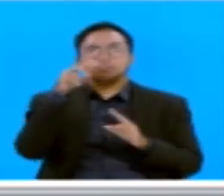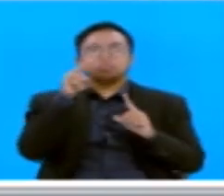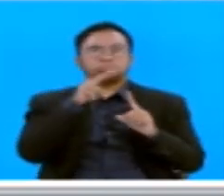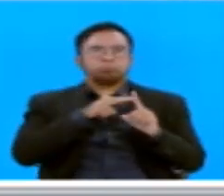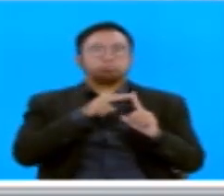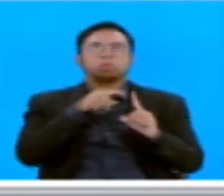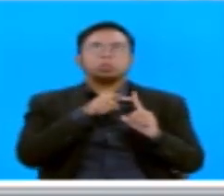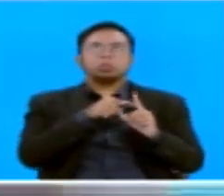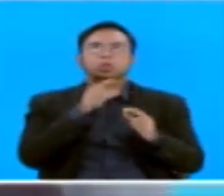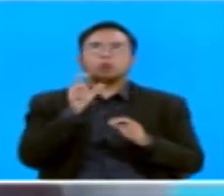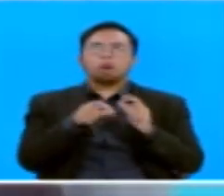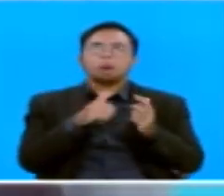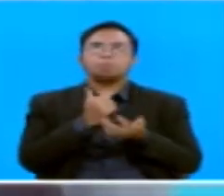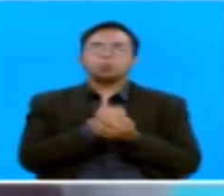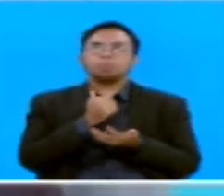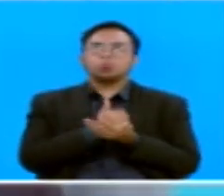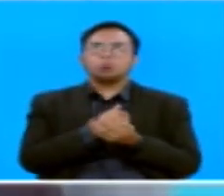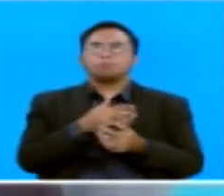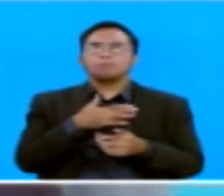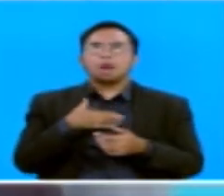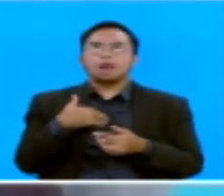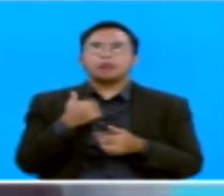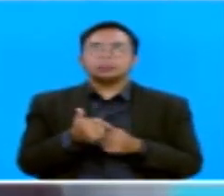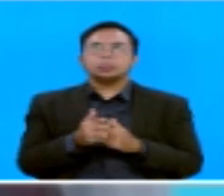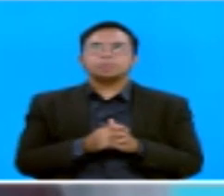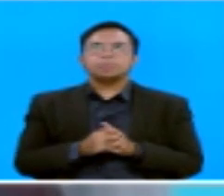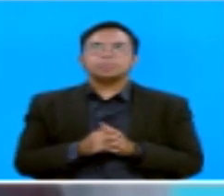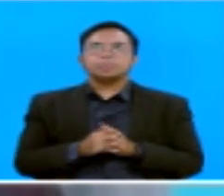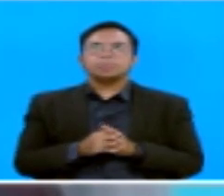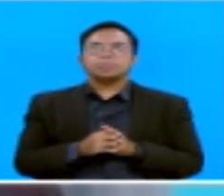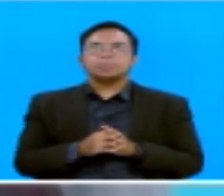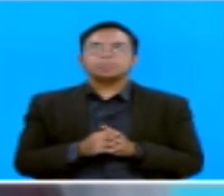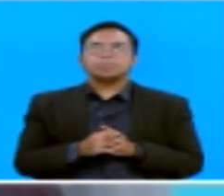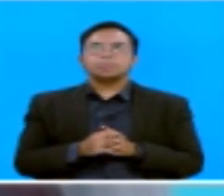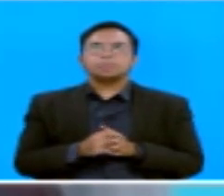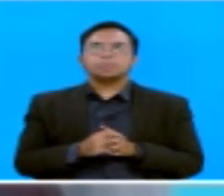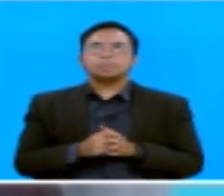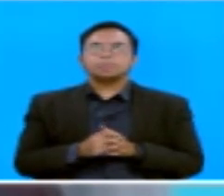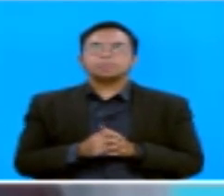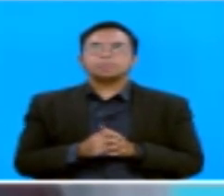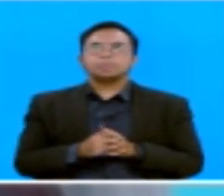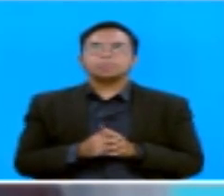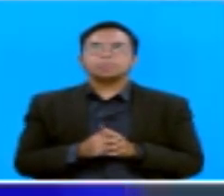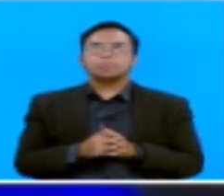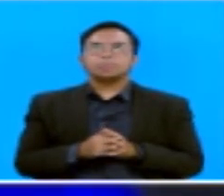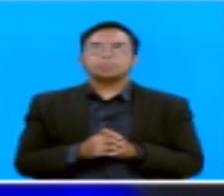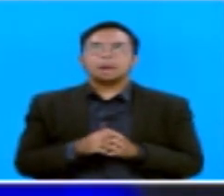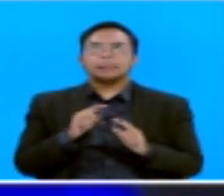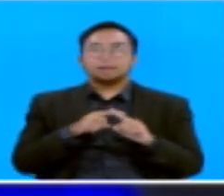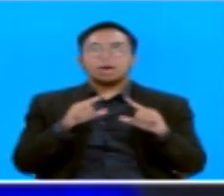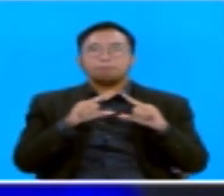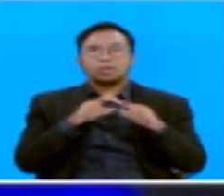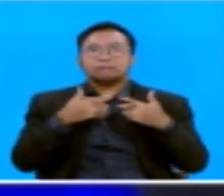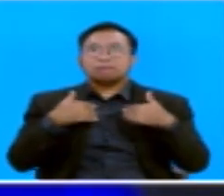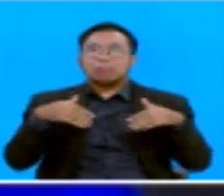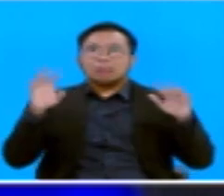benar-benar orang yang baik dan saya jadi tokoh masyarakat di sini. Baik, menghilang sejak 12